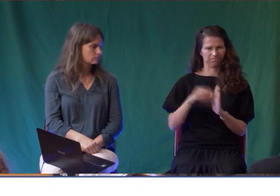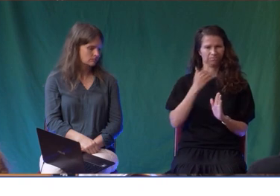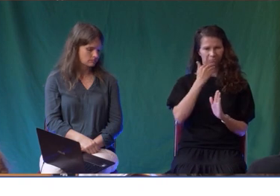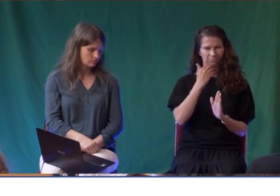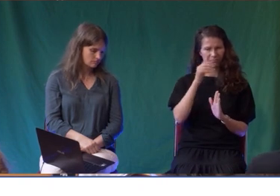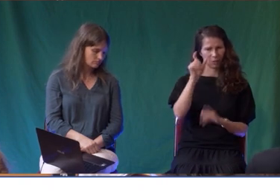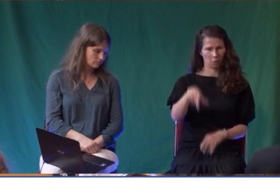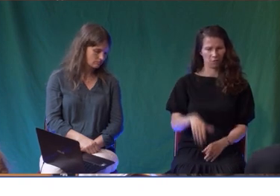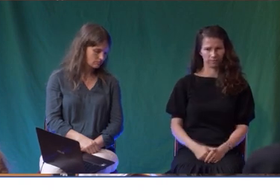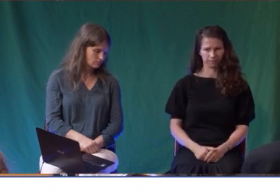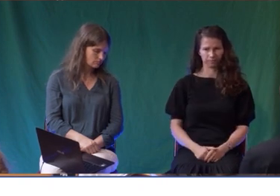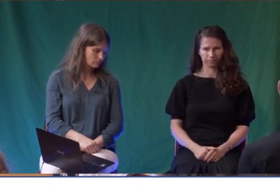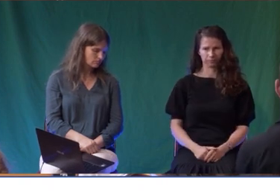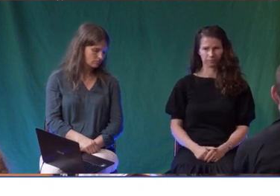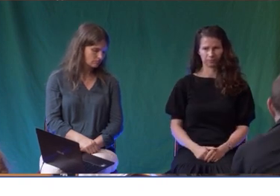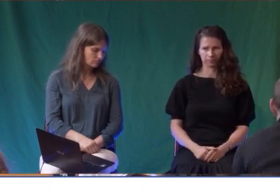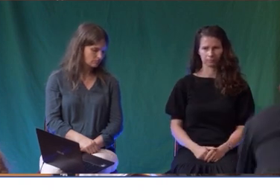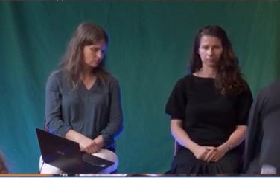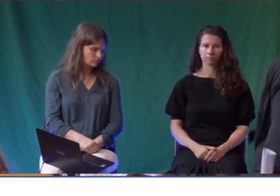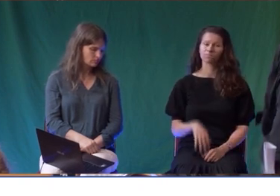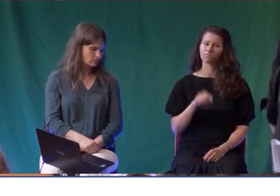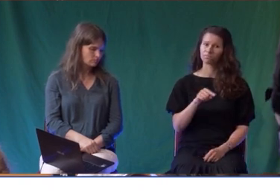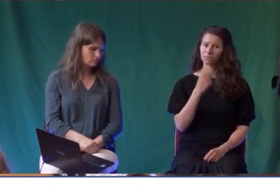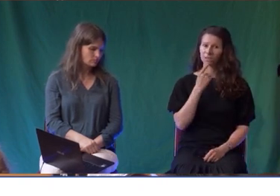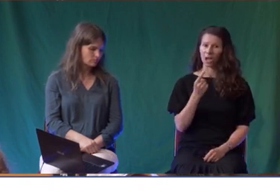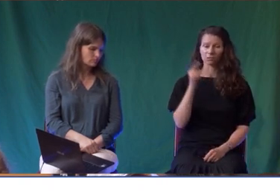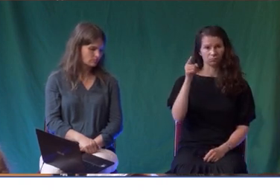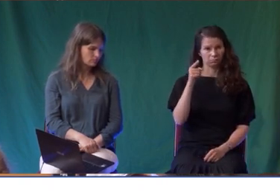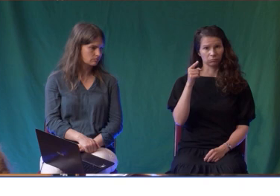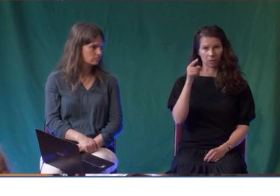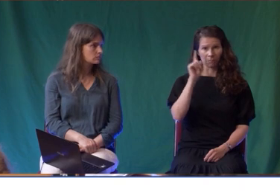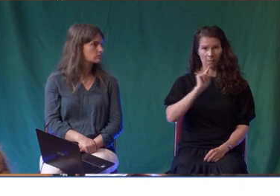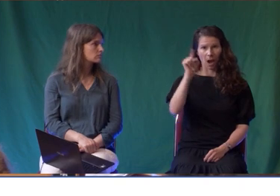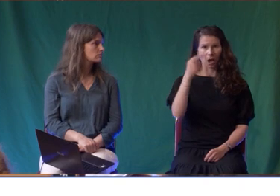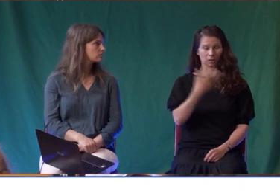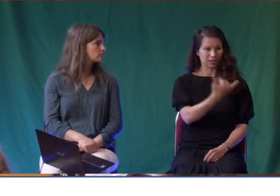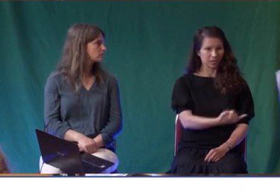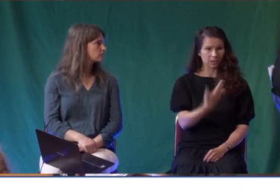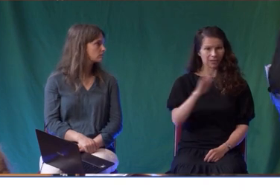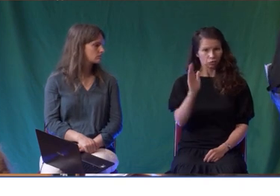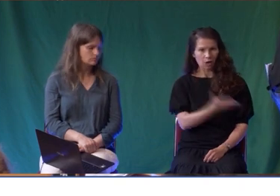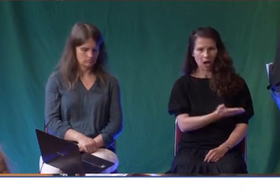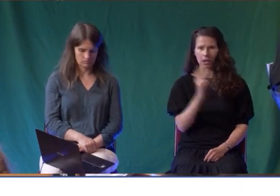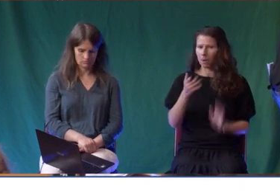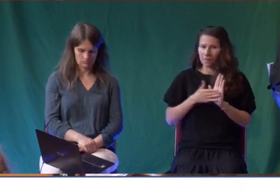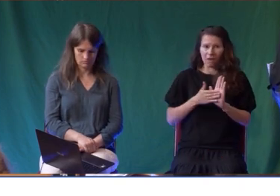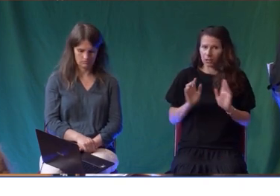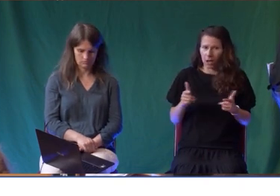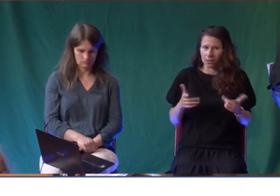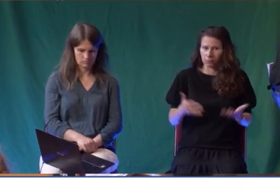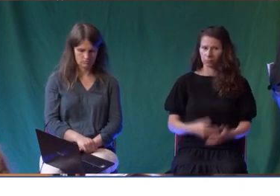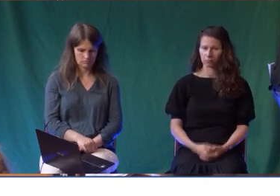ist es wird sogar gesagt sie hat das Kind geschlagen obwohl es dafür gar keine Beweise gibt